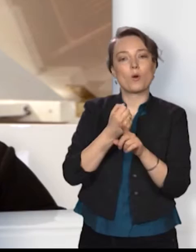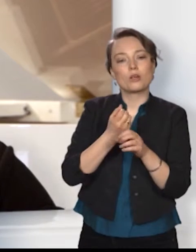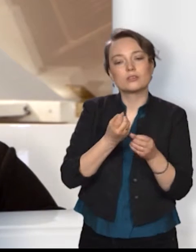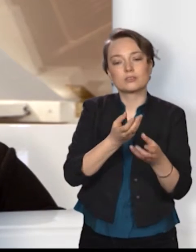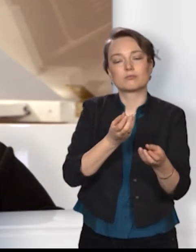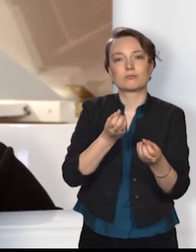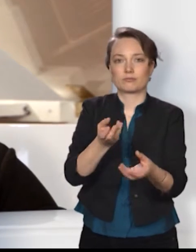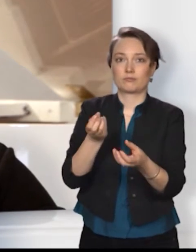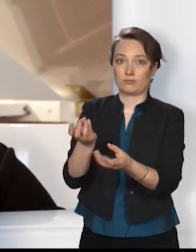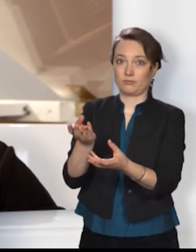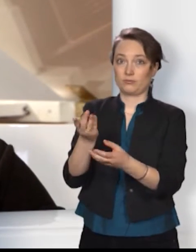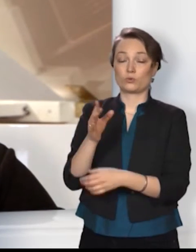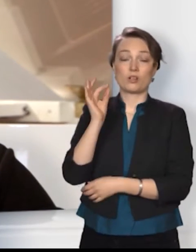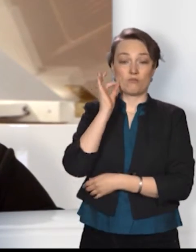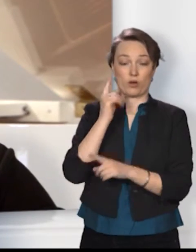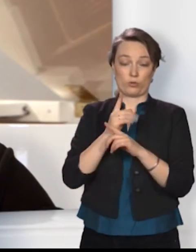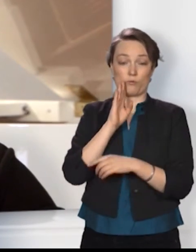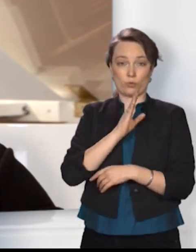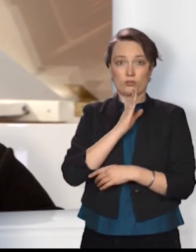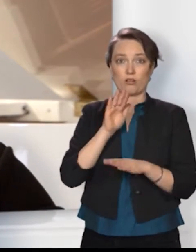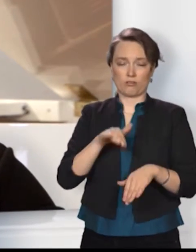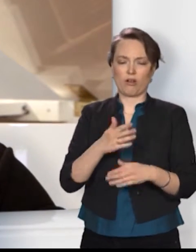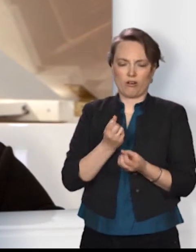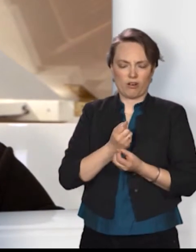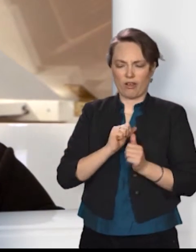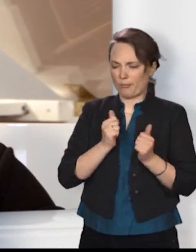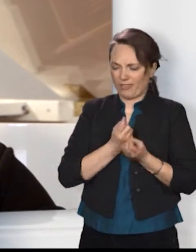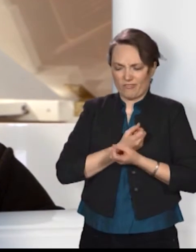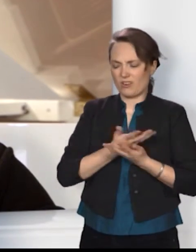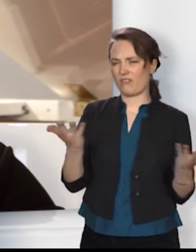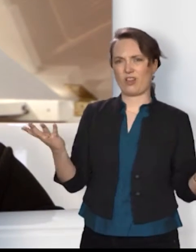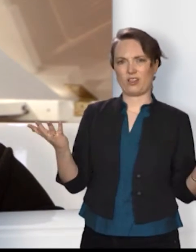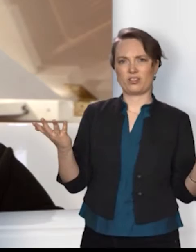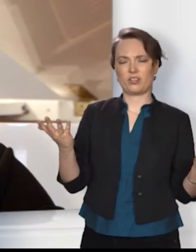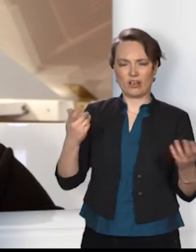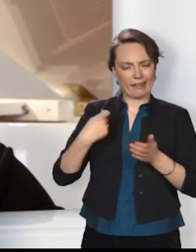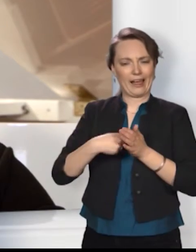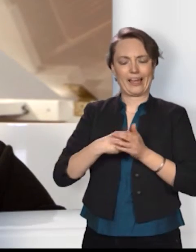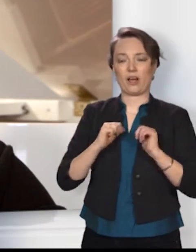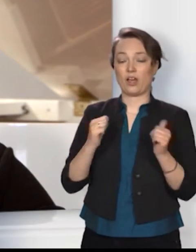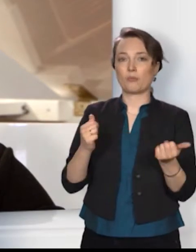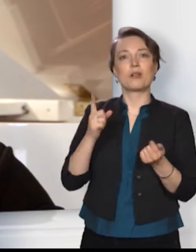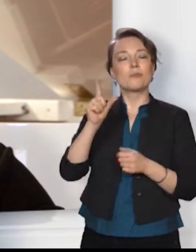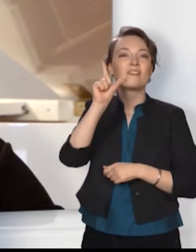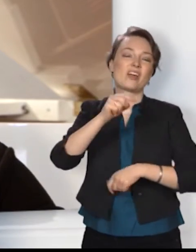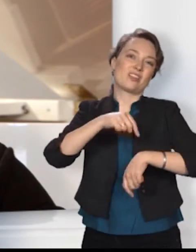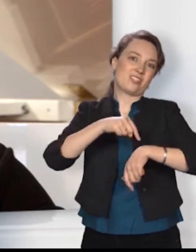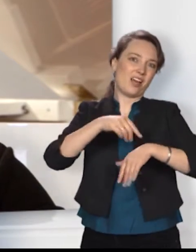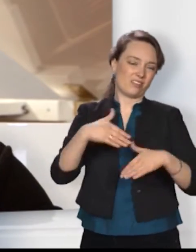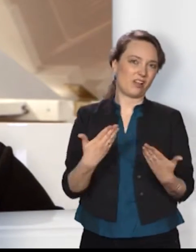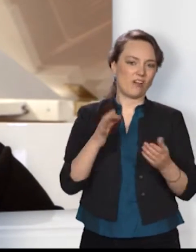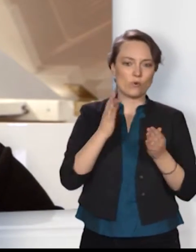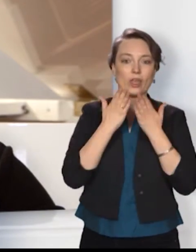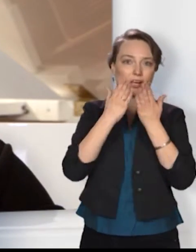Und Frauen und Mütter, die ein vielfältiges Leben haben, ein reiches Leben, haben oft wenig Zeit zu lesen. Und ich denke, da sollte man